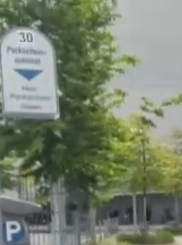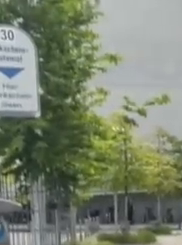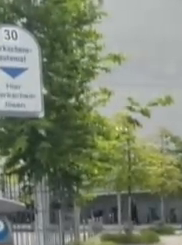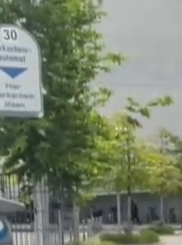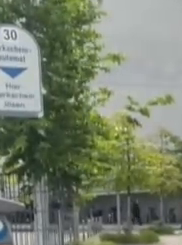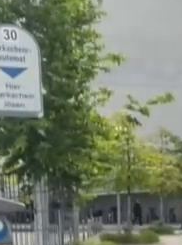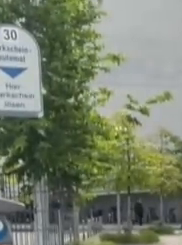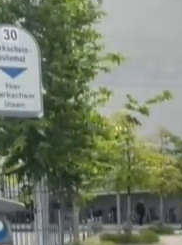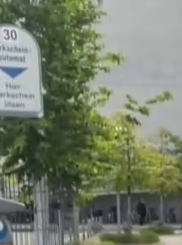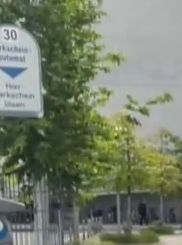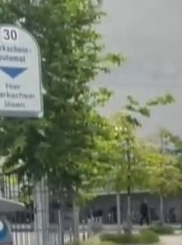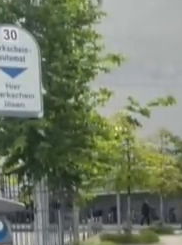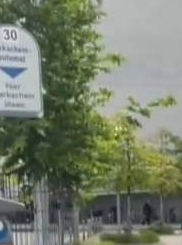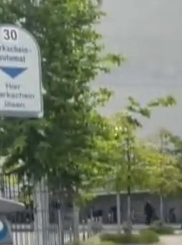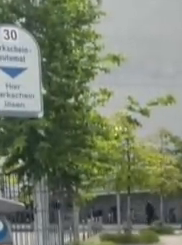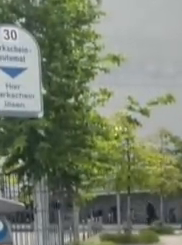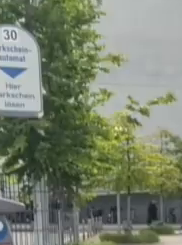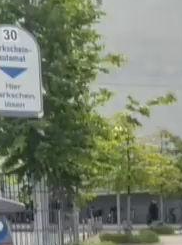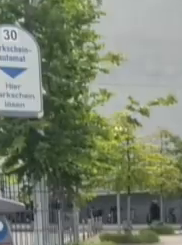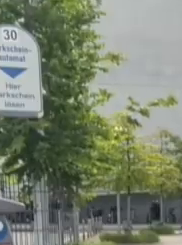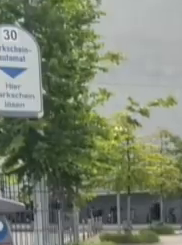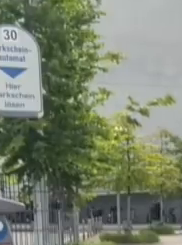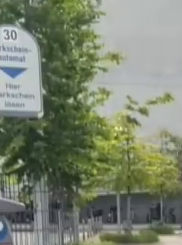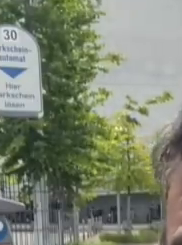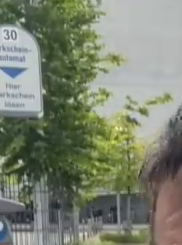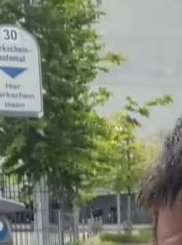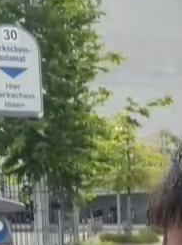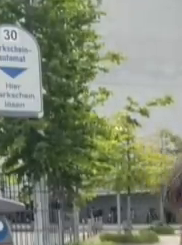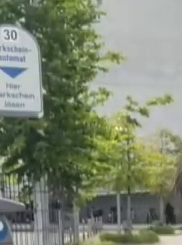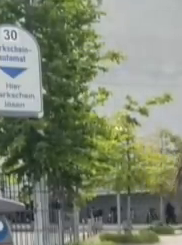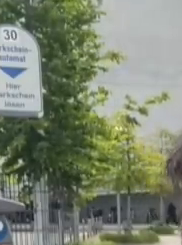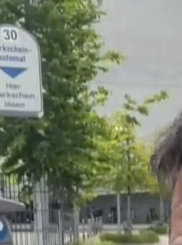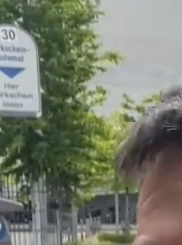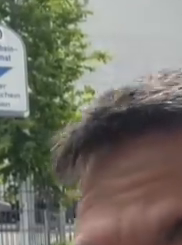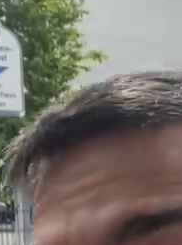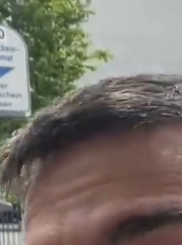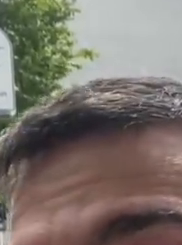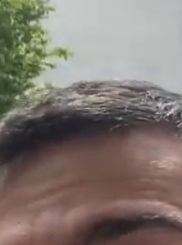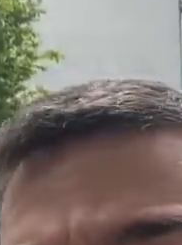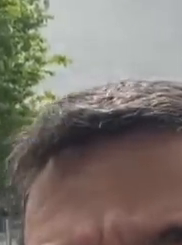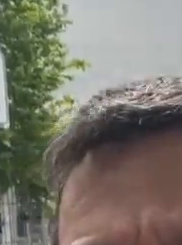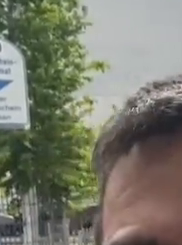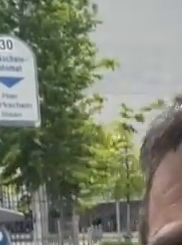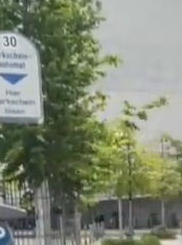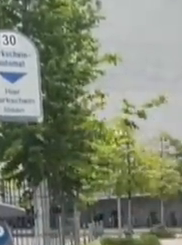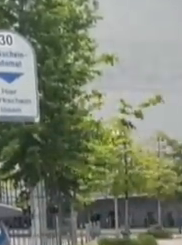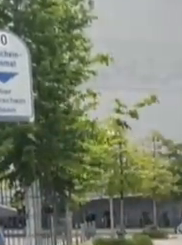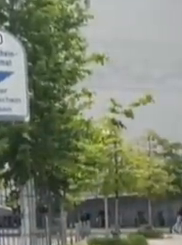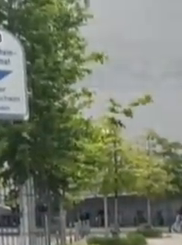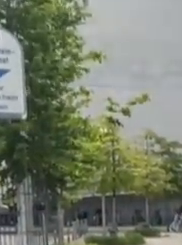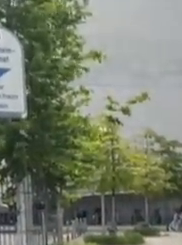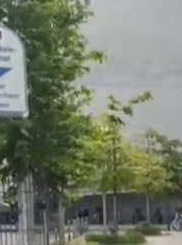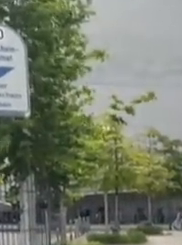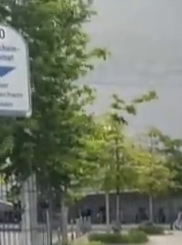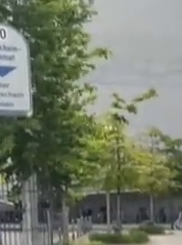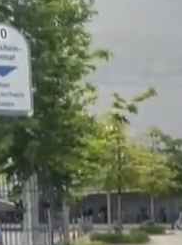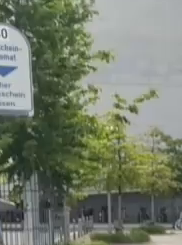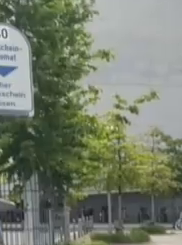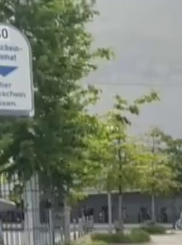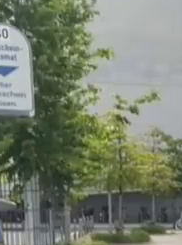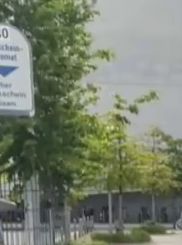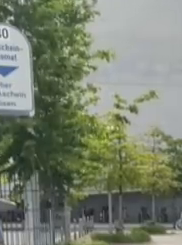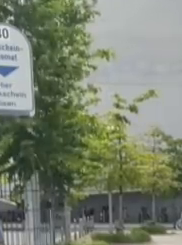rein. So, und jetzt habe ich im Eifer des Gefechtes, wo es um die jungen, hübschen Frauen ging, mein